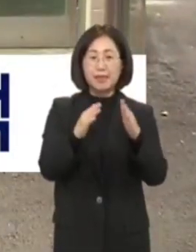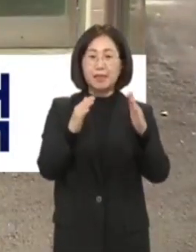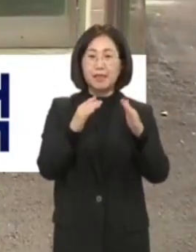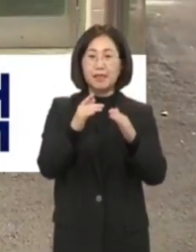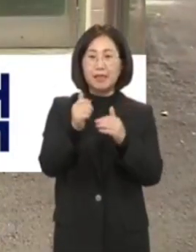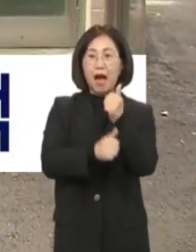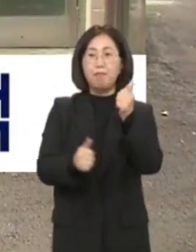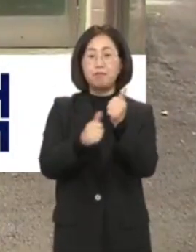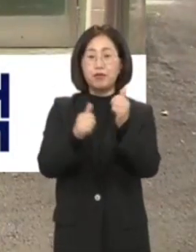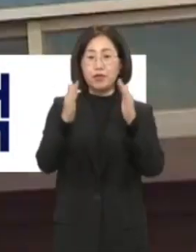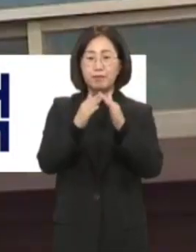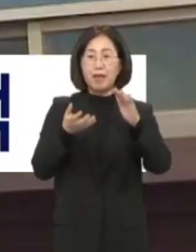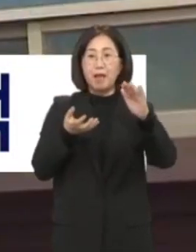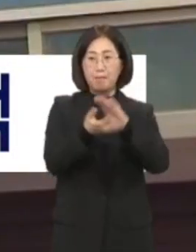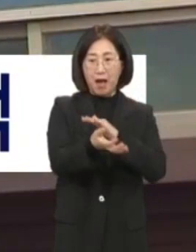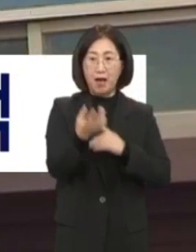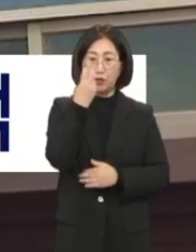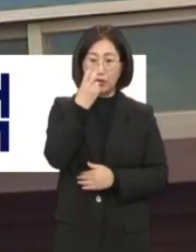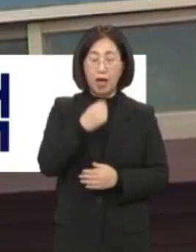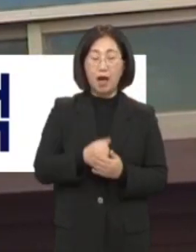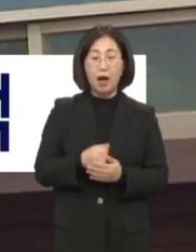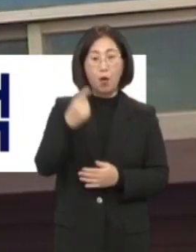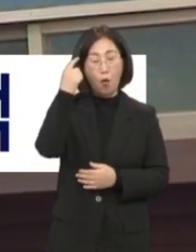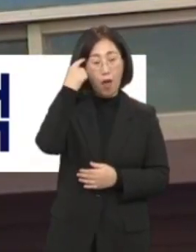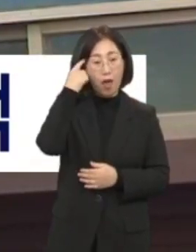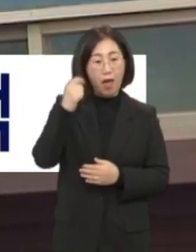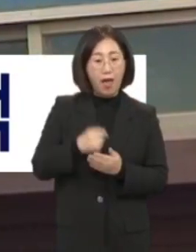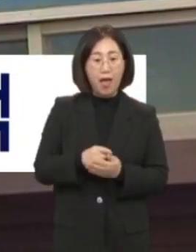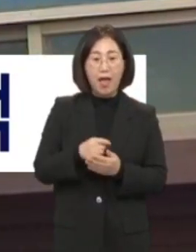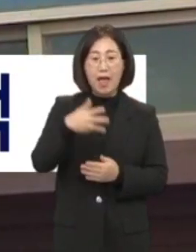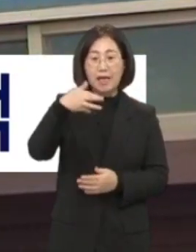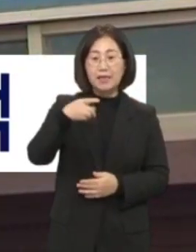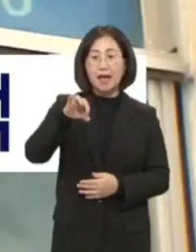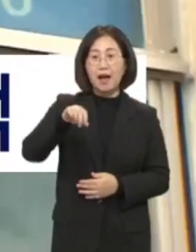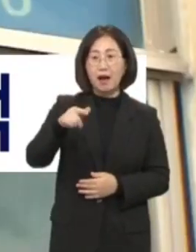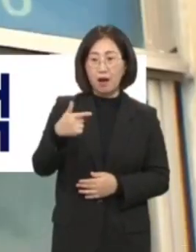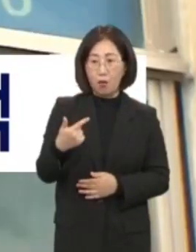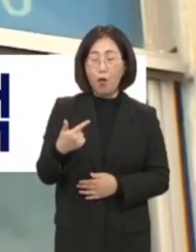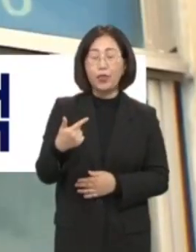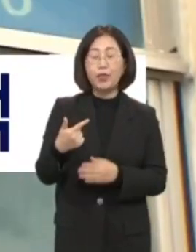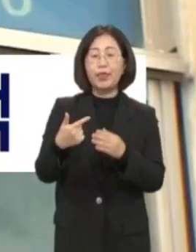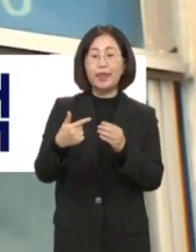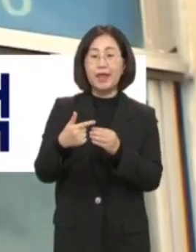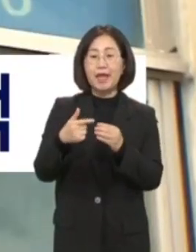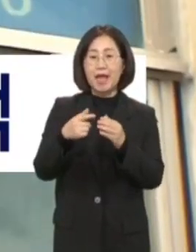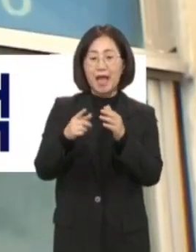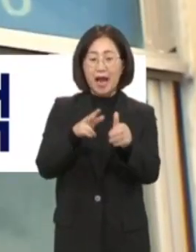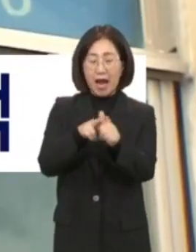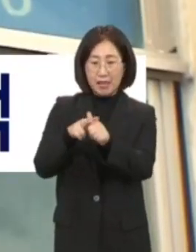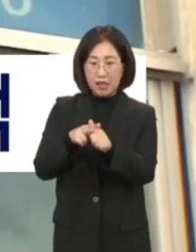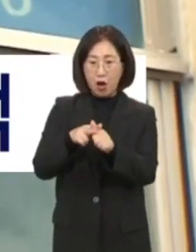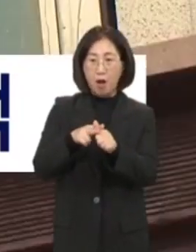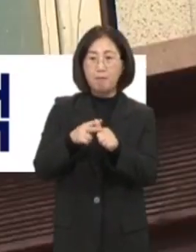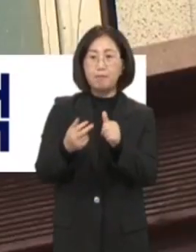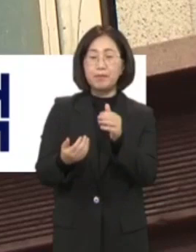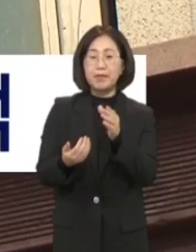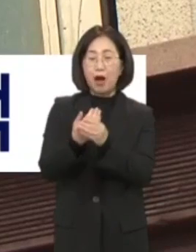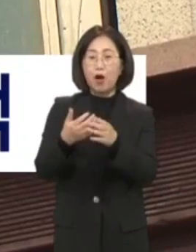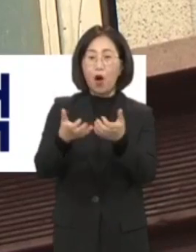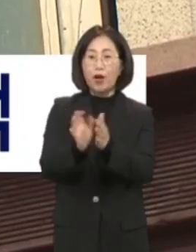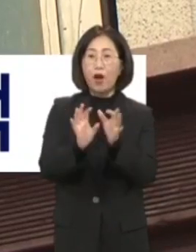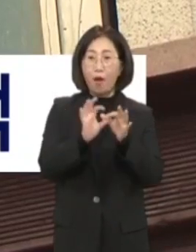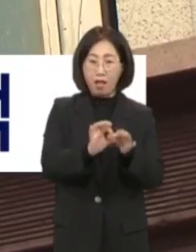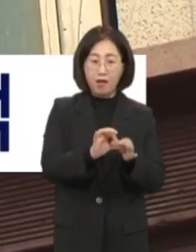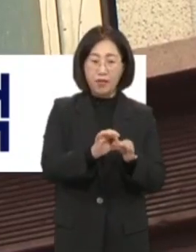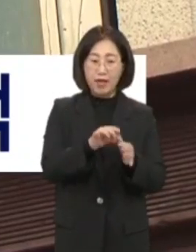압수 수색을 벌렸습니다 이른바 창원 간첩단 사건에 연루된 자주통일 민중 전의 수사 과정에서 충청 지역 책